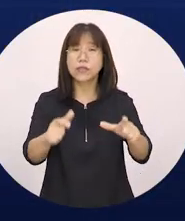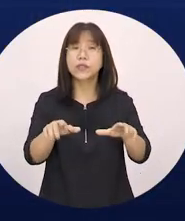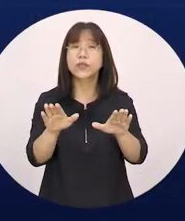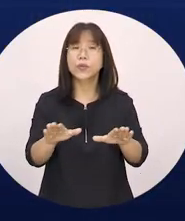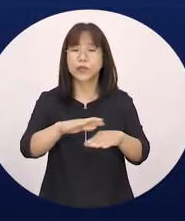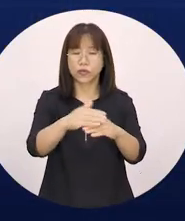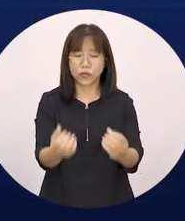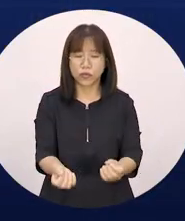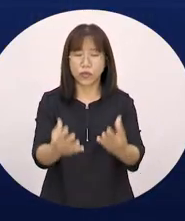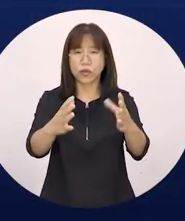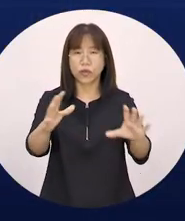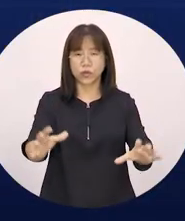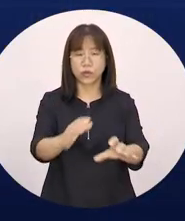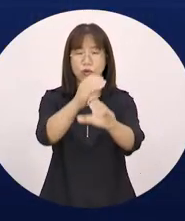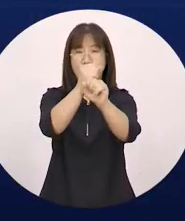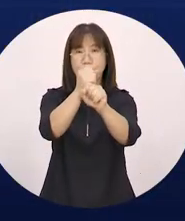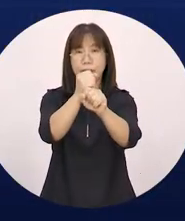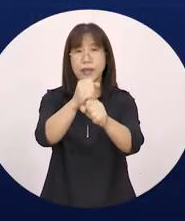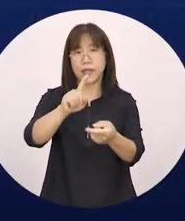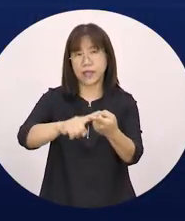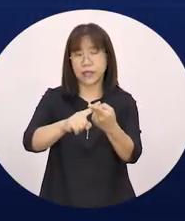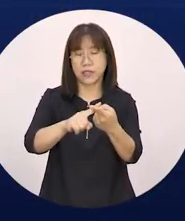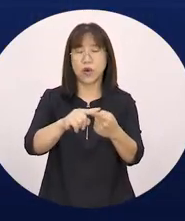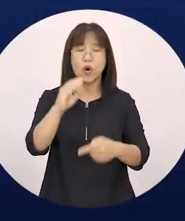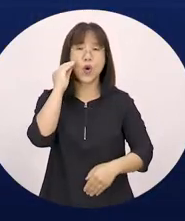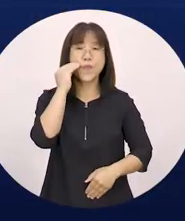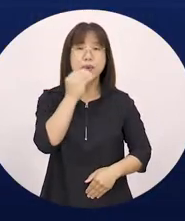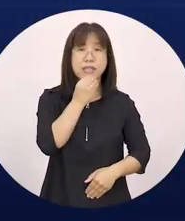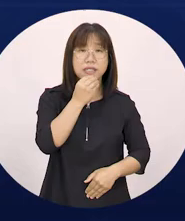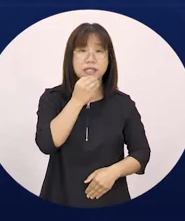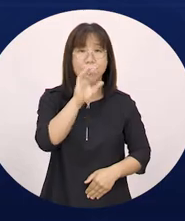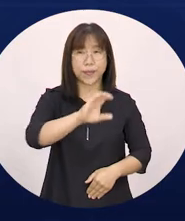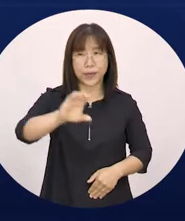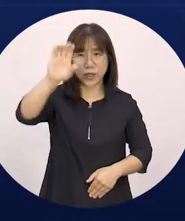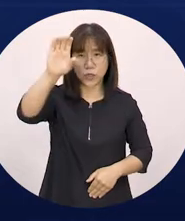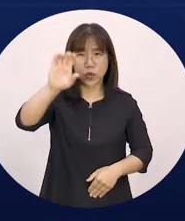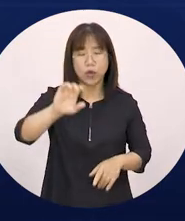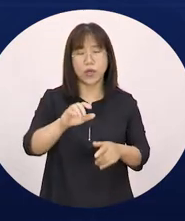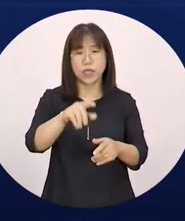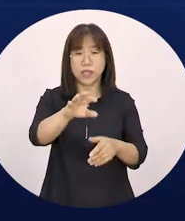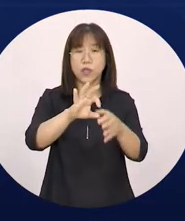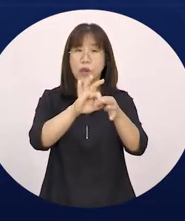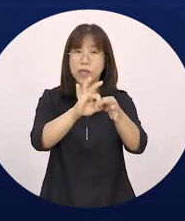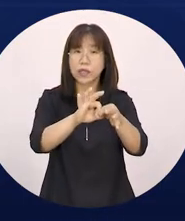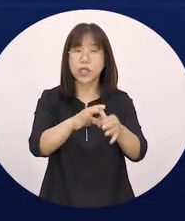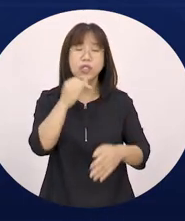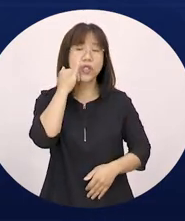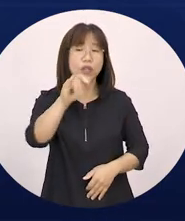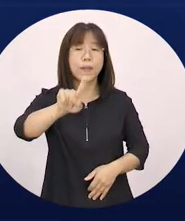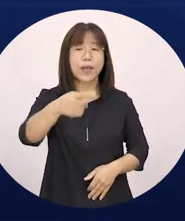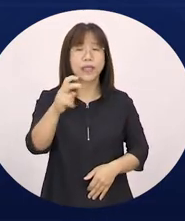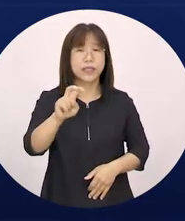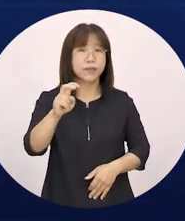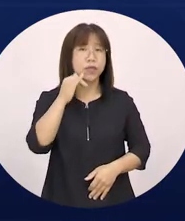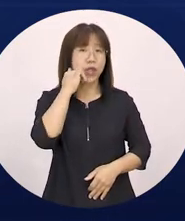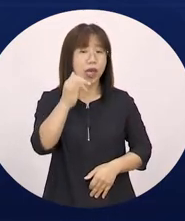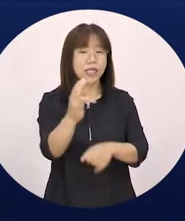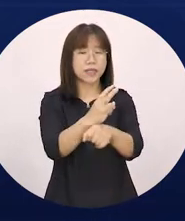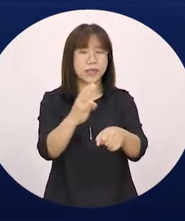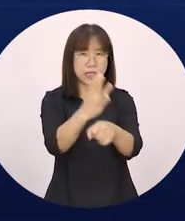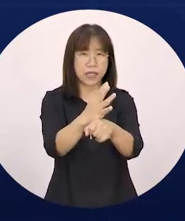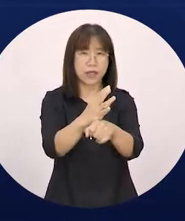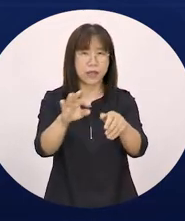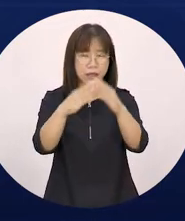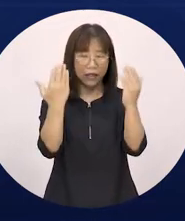강서구는 이번 추석 종합대책 세부사항을 강서 구청 홈페이지에 게시하고 관련 문의는 120 다산 콜센터 를